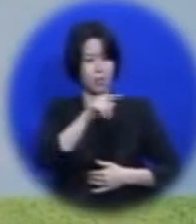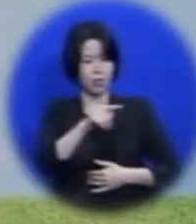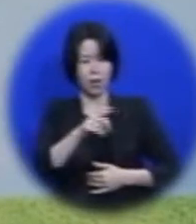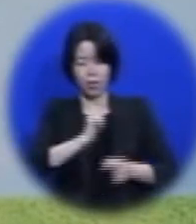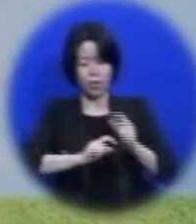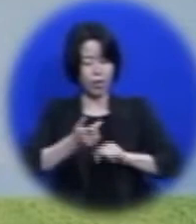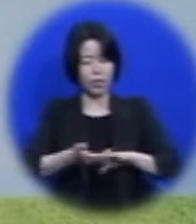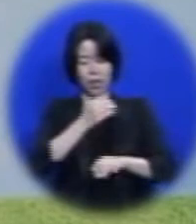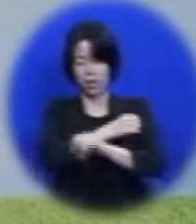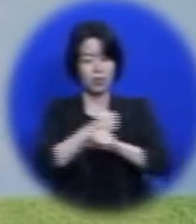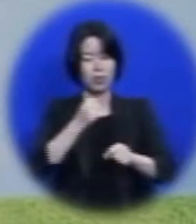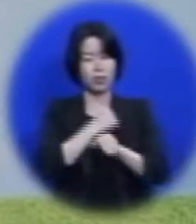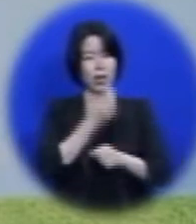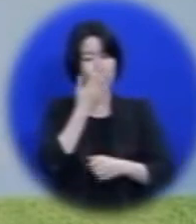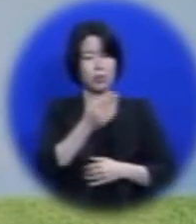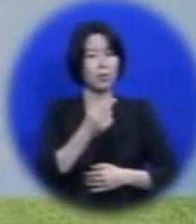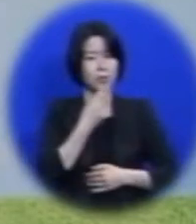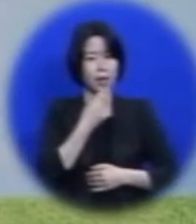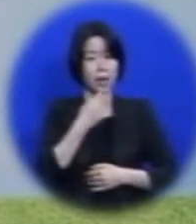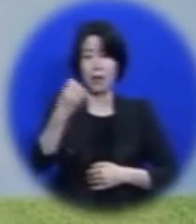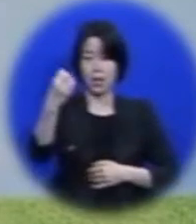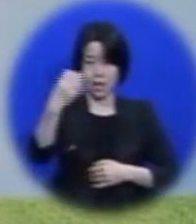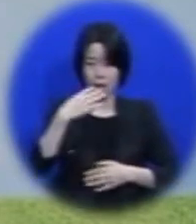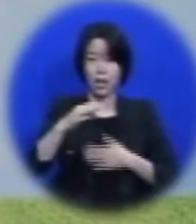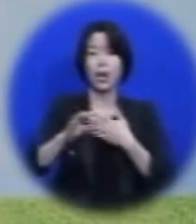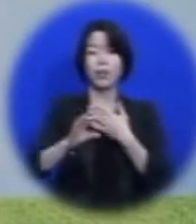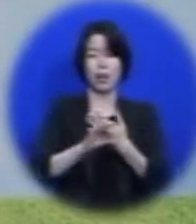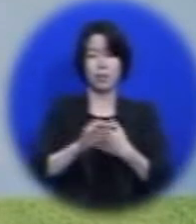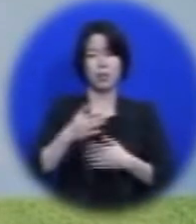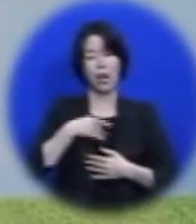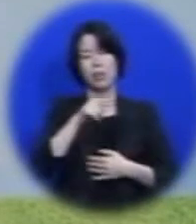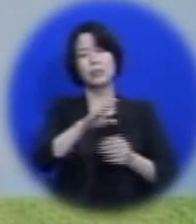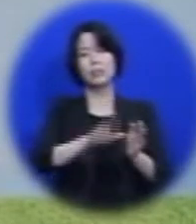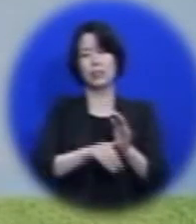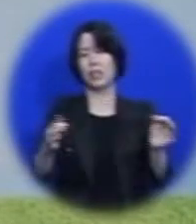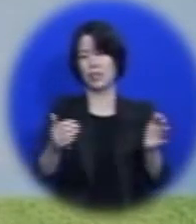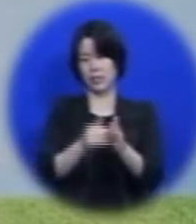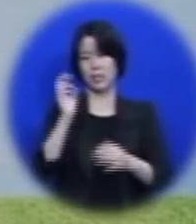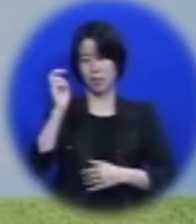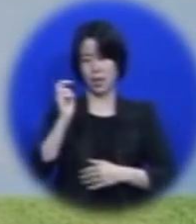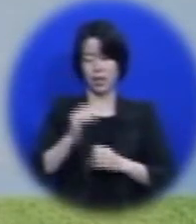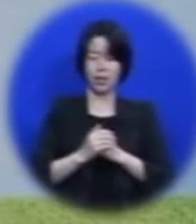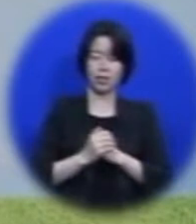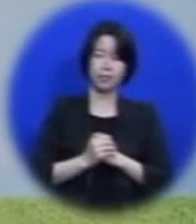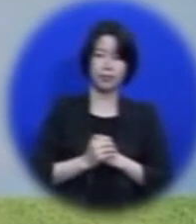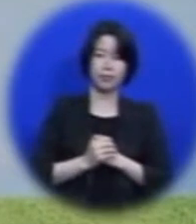수 없다 하셨다면 아마 저는 거기서 끝났을 것입니다.